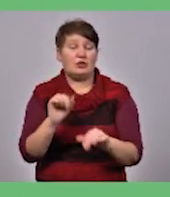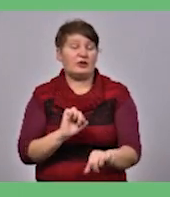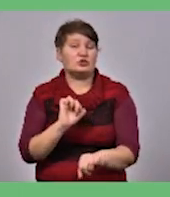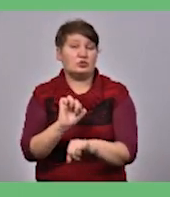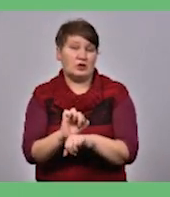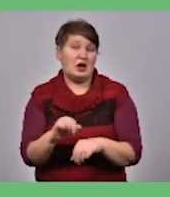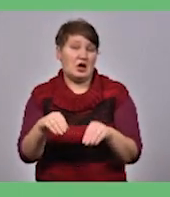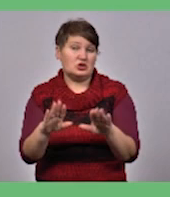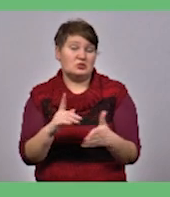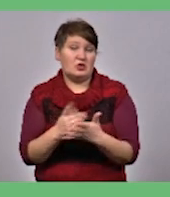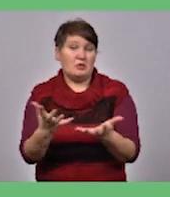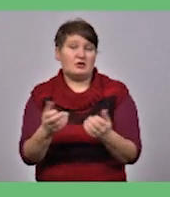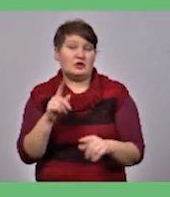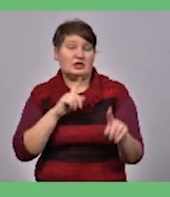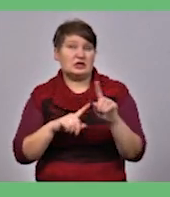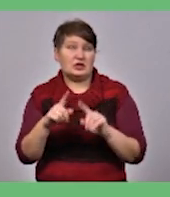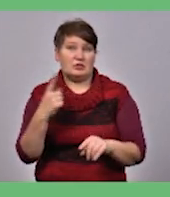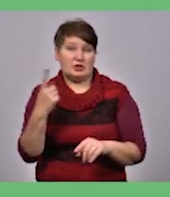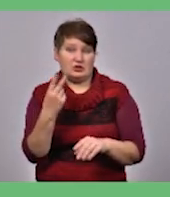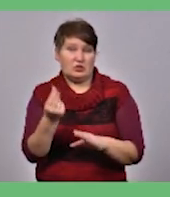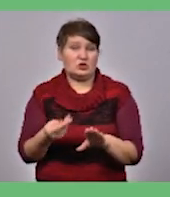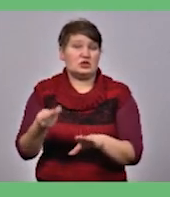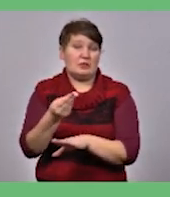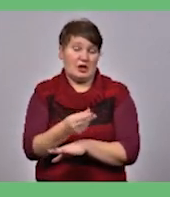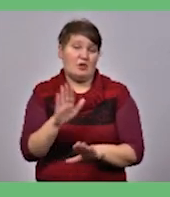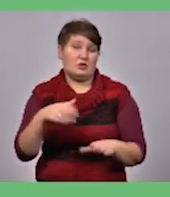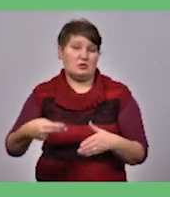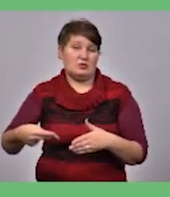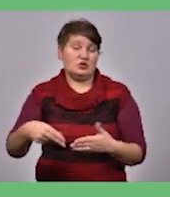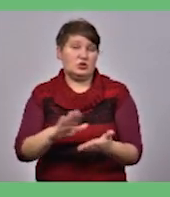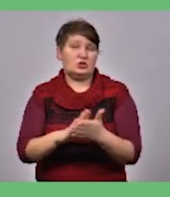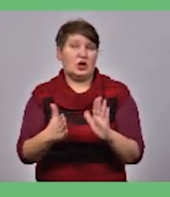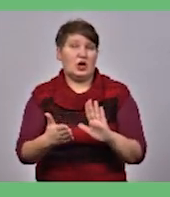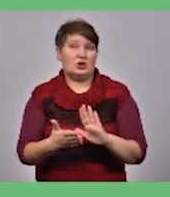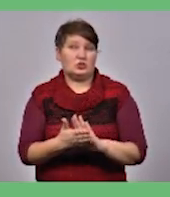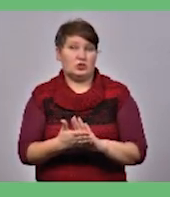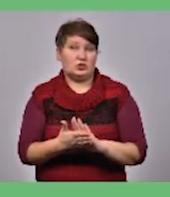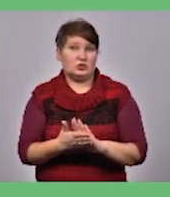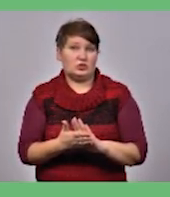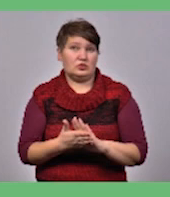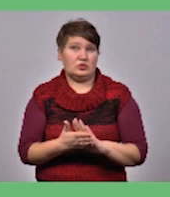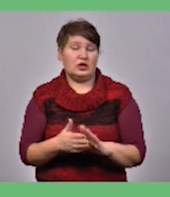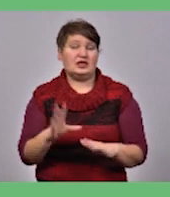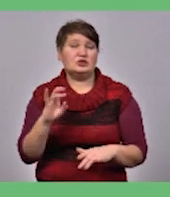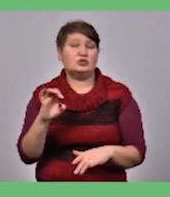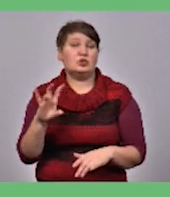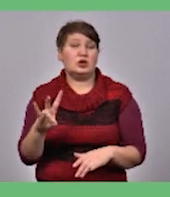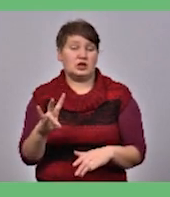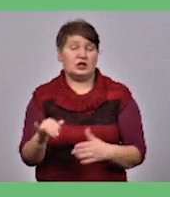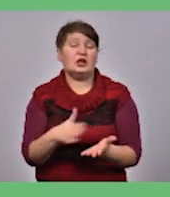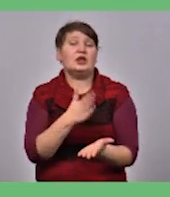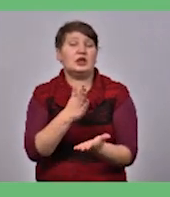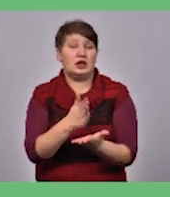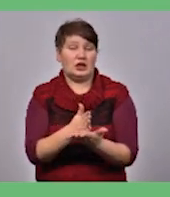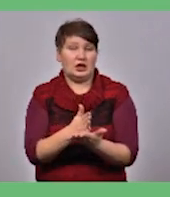на сесії, або, тобто повинні кошти бути спочатку закладені, потім вже підписується договір. Безкоштовний відпуск. Але інсулін в аптеці є в наявності